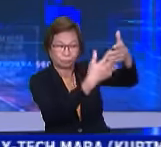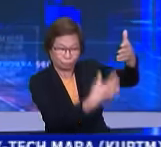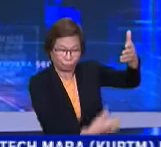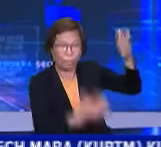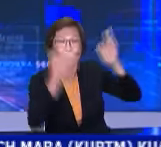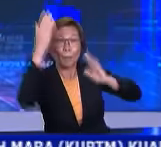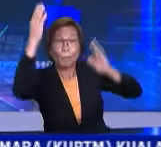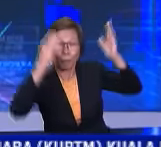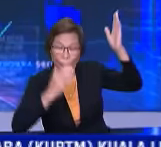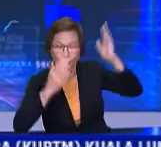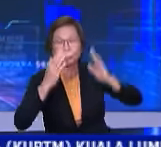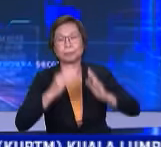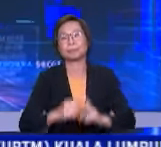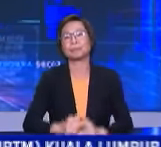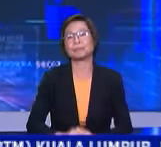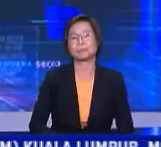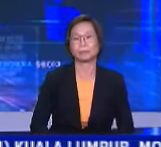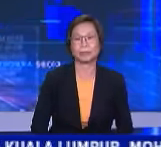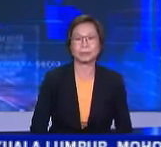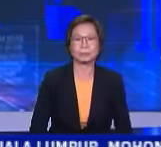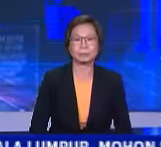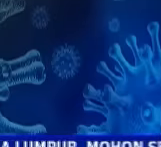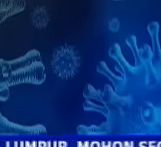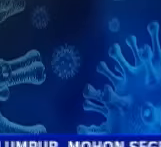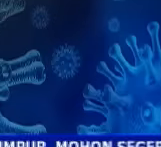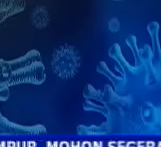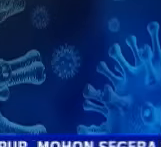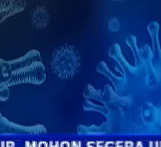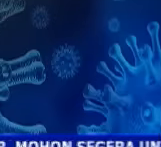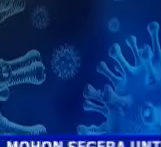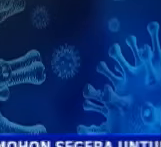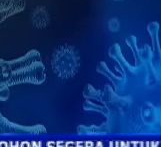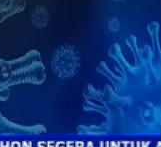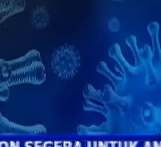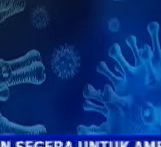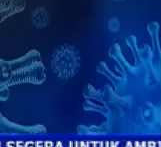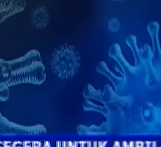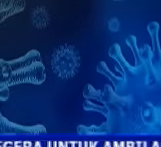negara diikuti jumlah kes mengikut negeri.